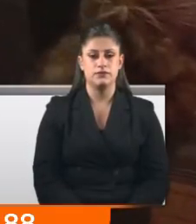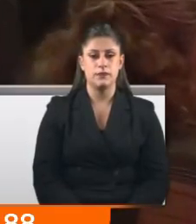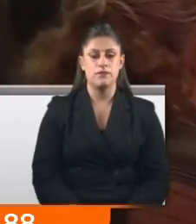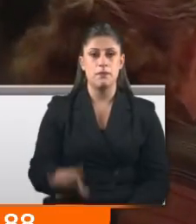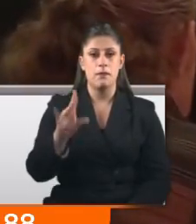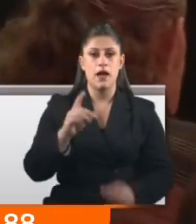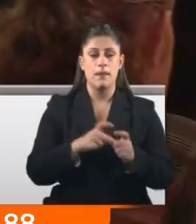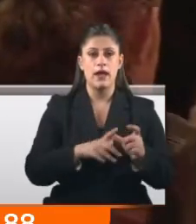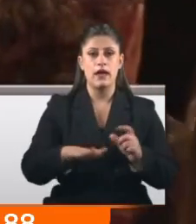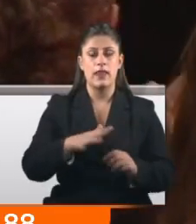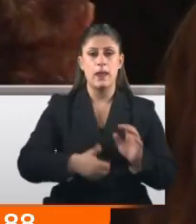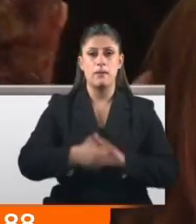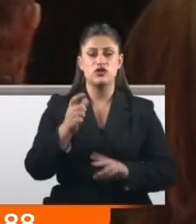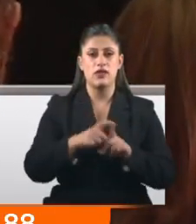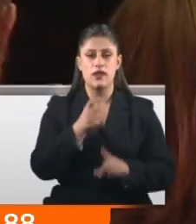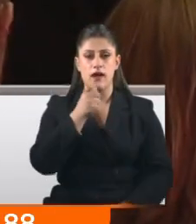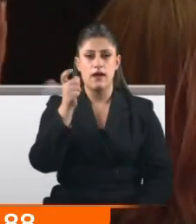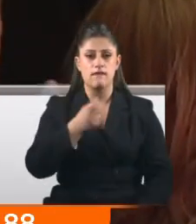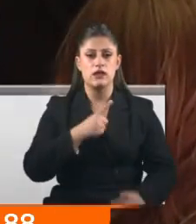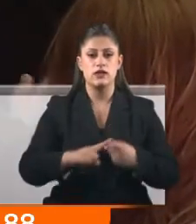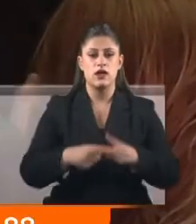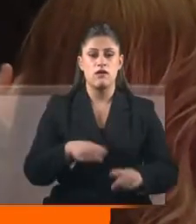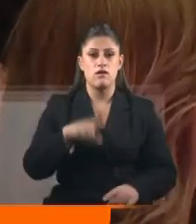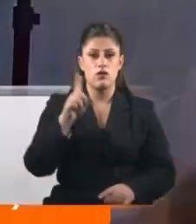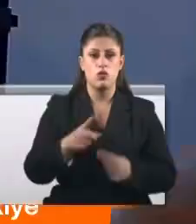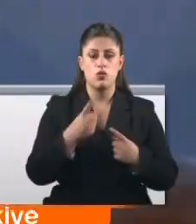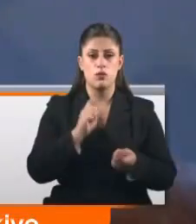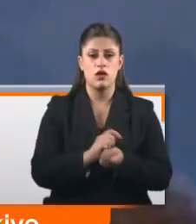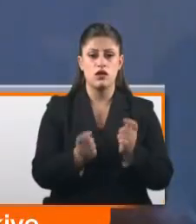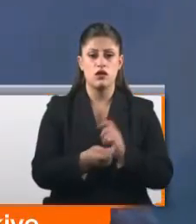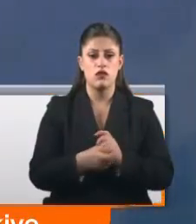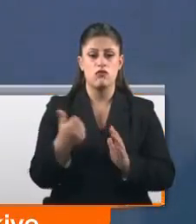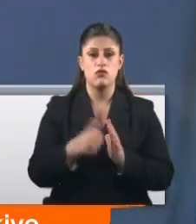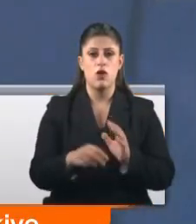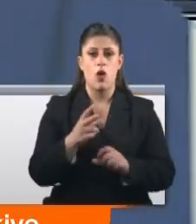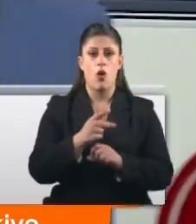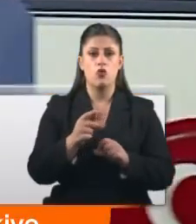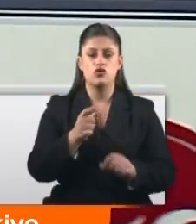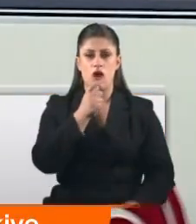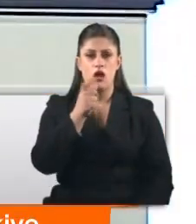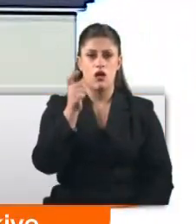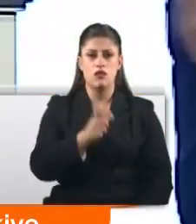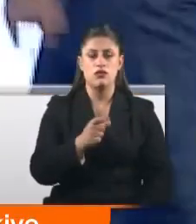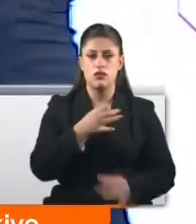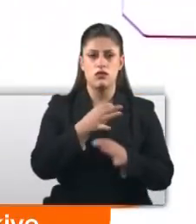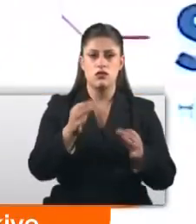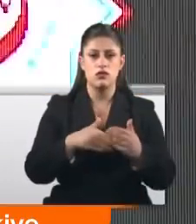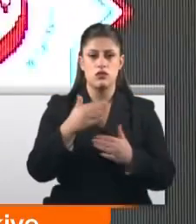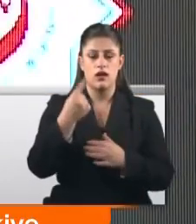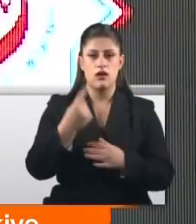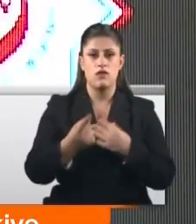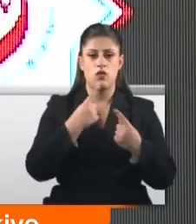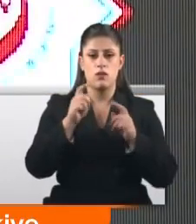MHP Genel Başkanı Devlet Bahçeli, siyasetin gündemini değiştiren tarihi Öcalan çağrısının ardından ilk kez